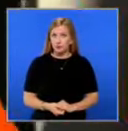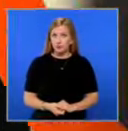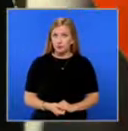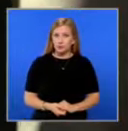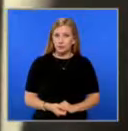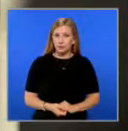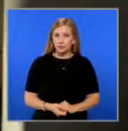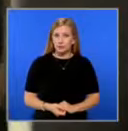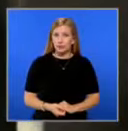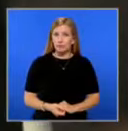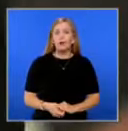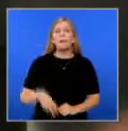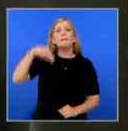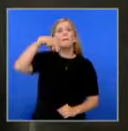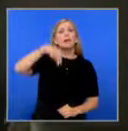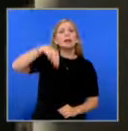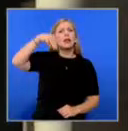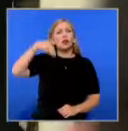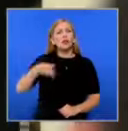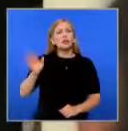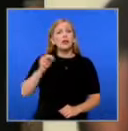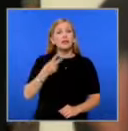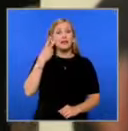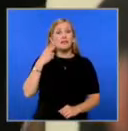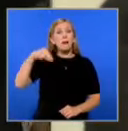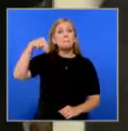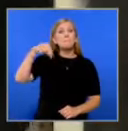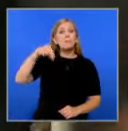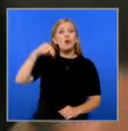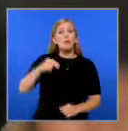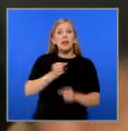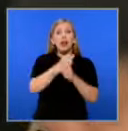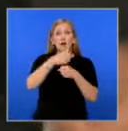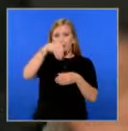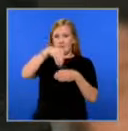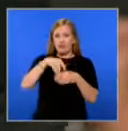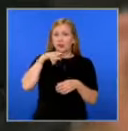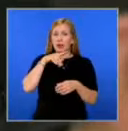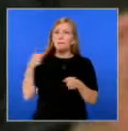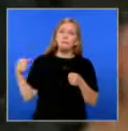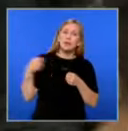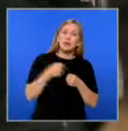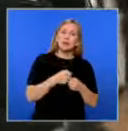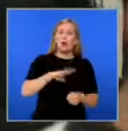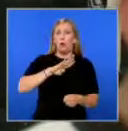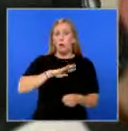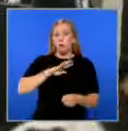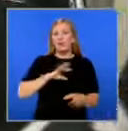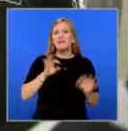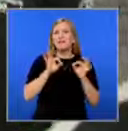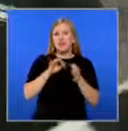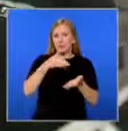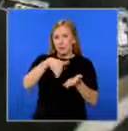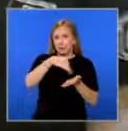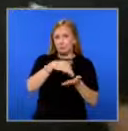готовност петър тодоров който над два промила алкохол в кръвта блъсна и уби филип на пешеходна пътека в центъра на